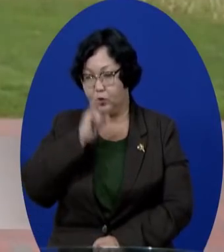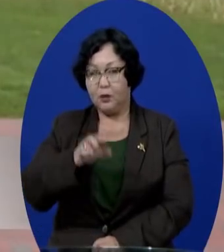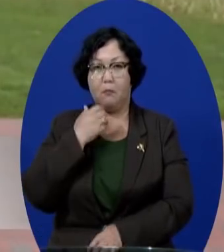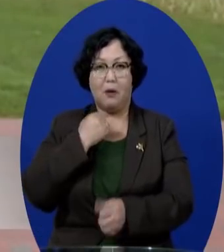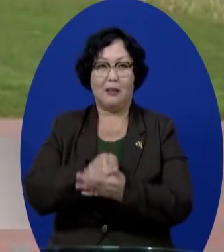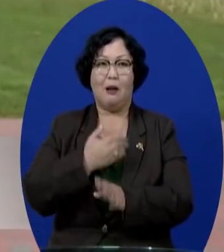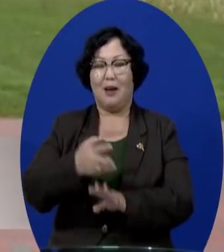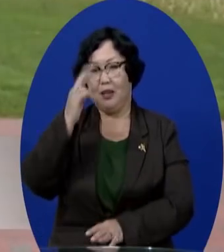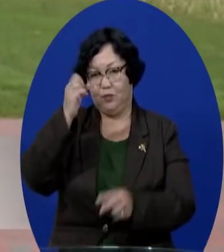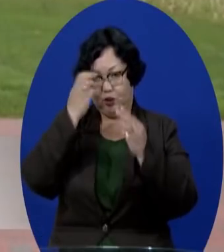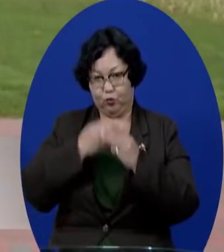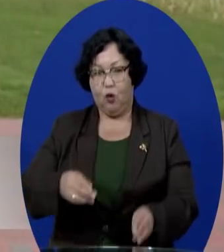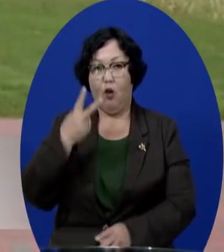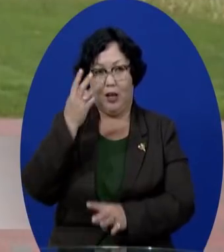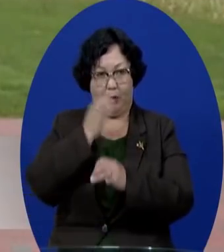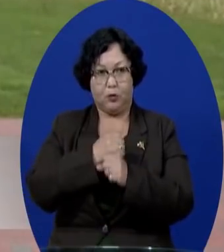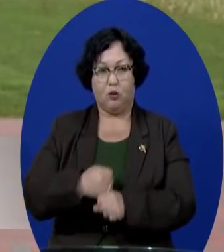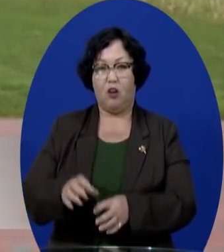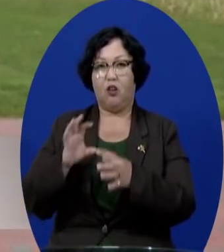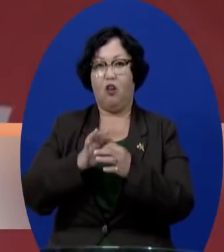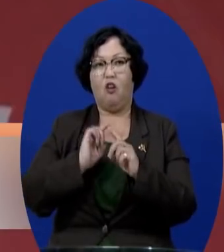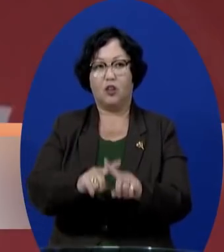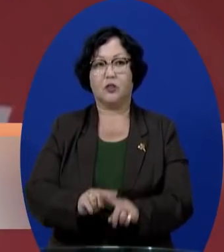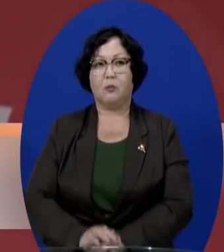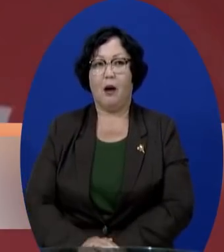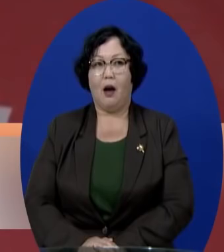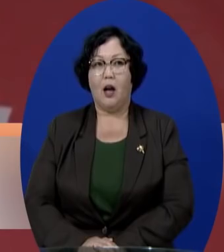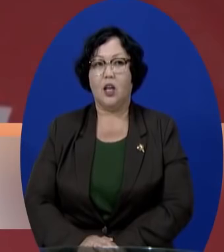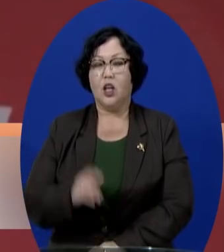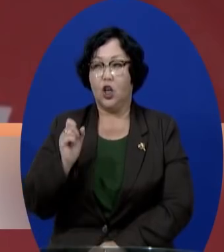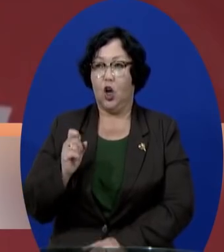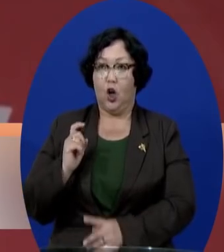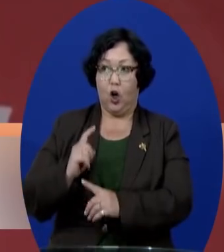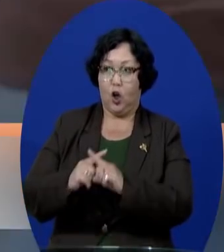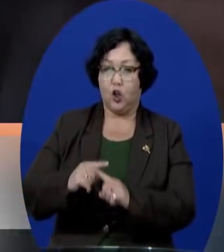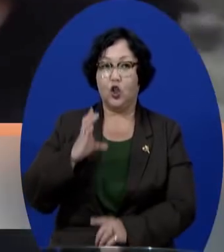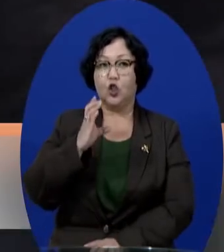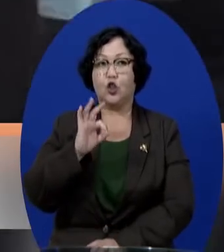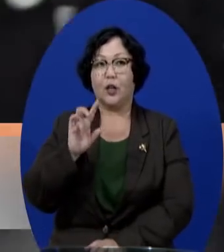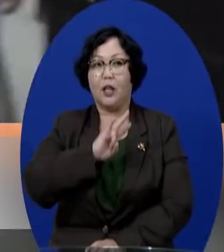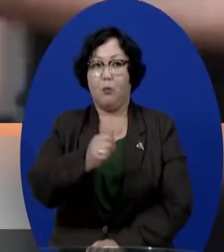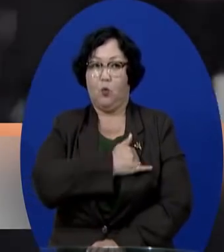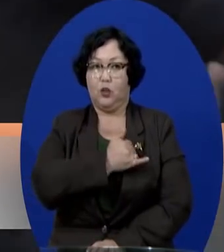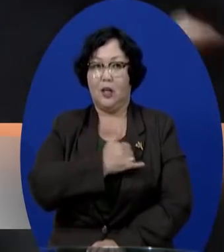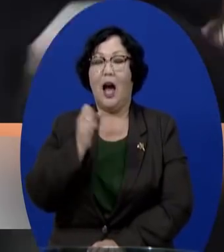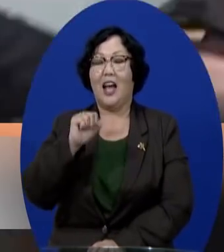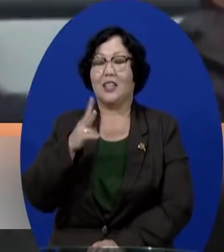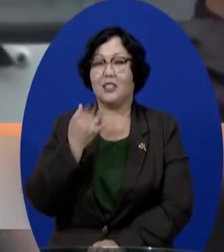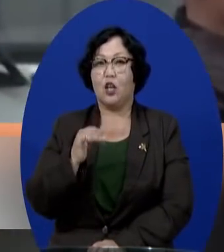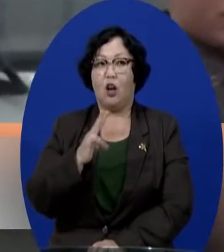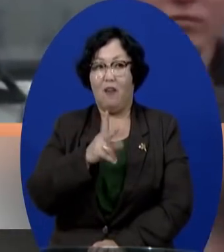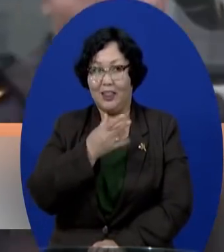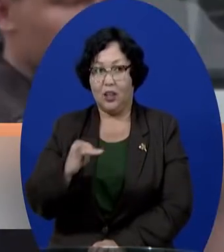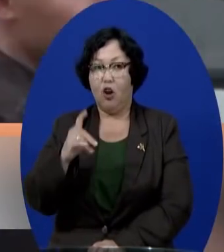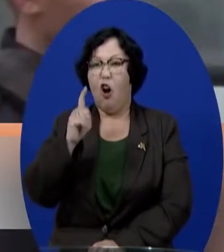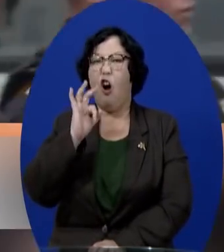яамны шинжилгээ ухааны хоёр лабораторийг хоригт оруулжээ. Эдгээр хоригийг Оросын эсрэг хүчний удирдагчдын нэг Алексей Навальныг хордуулсны